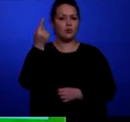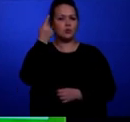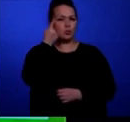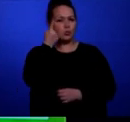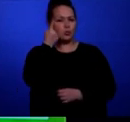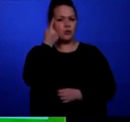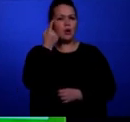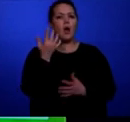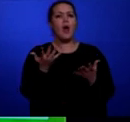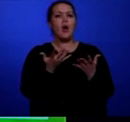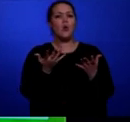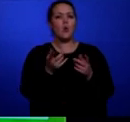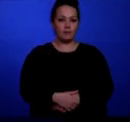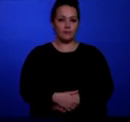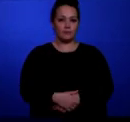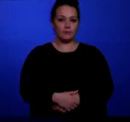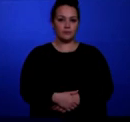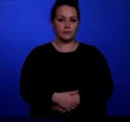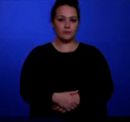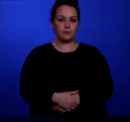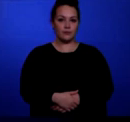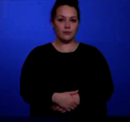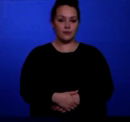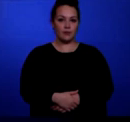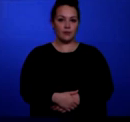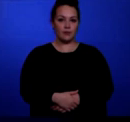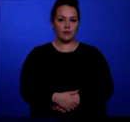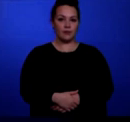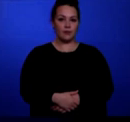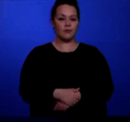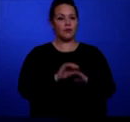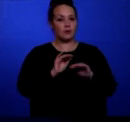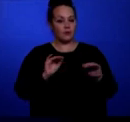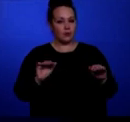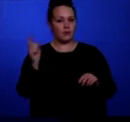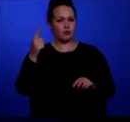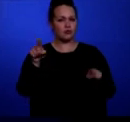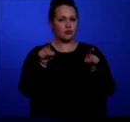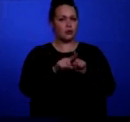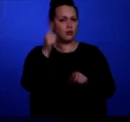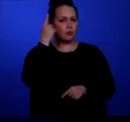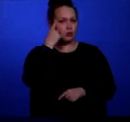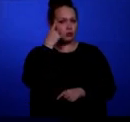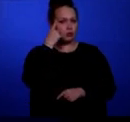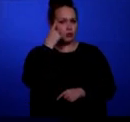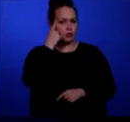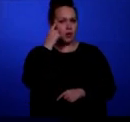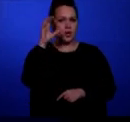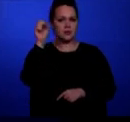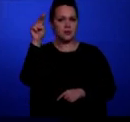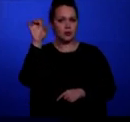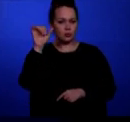какое же слово лишнее? Ребята, почему вы так подумали? Ведь в саду можно увидеть